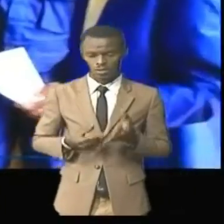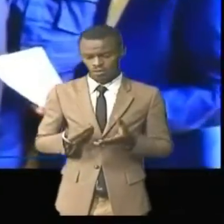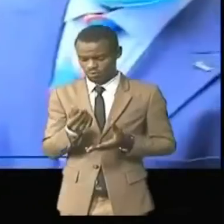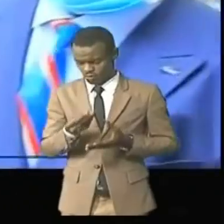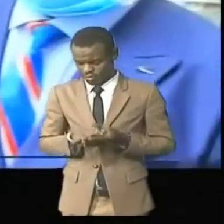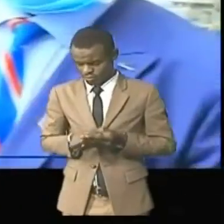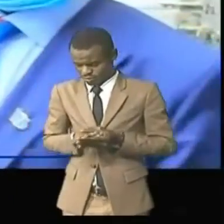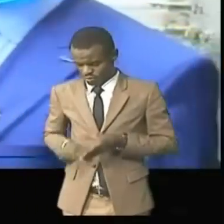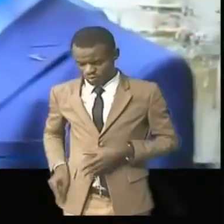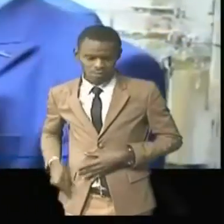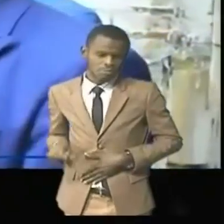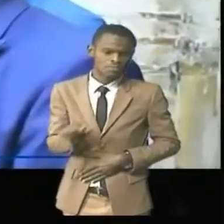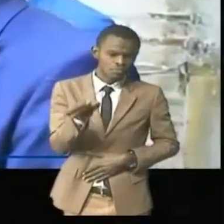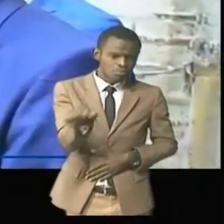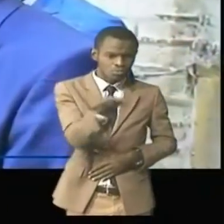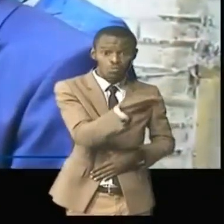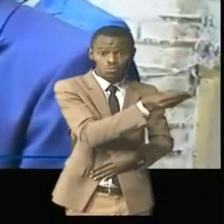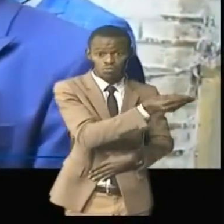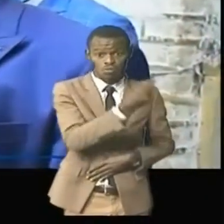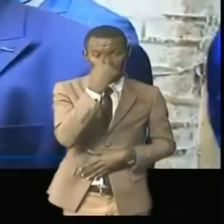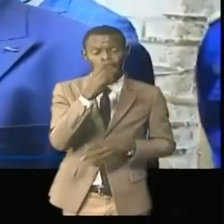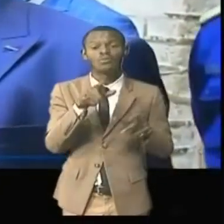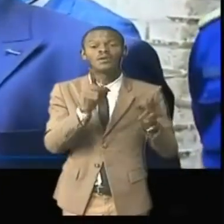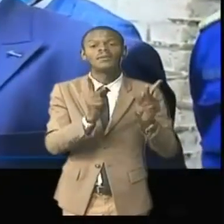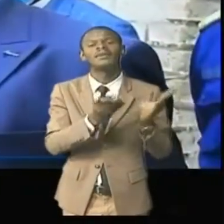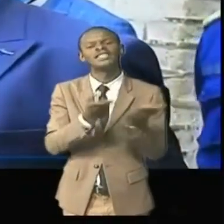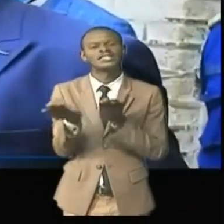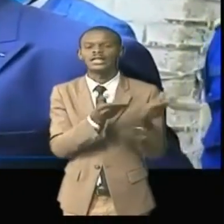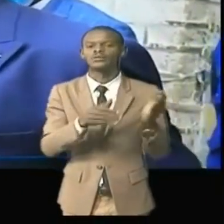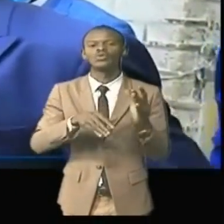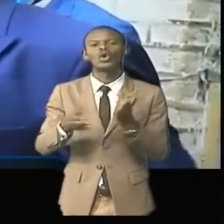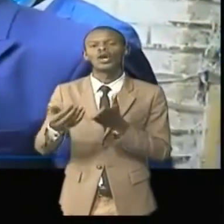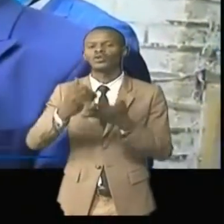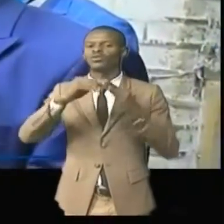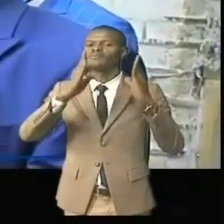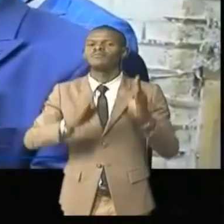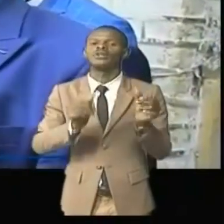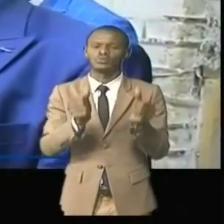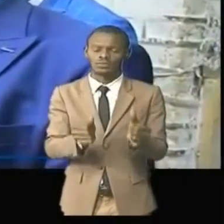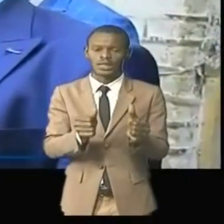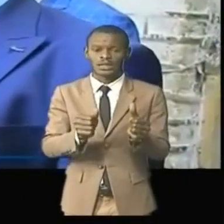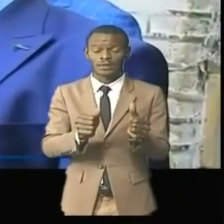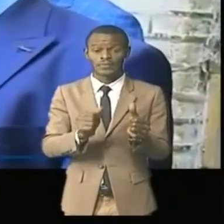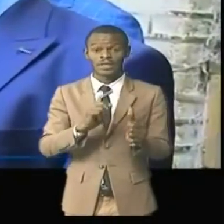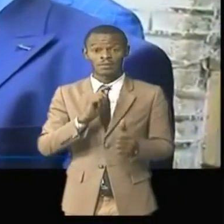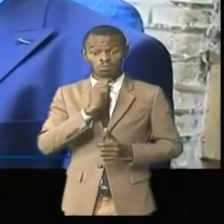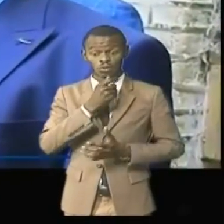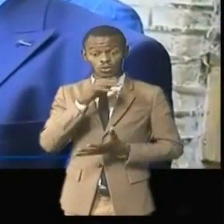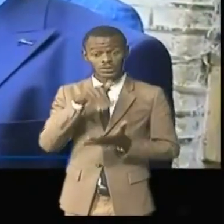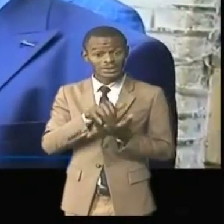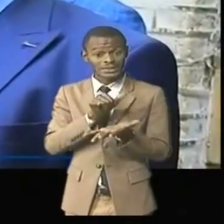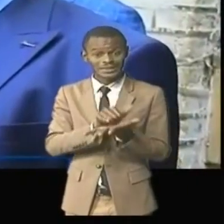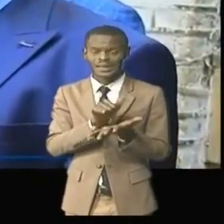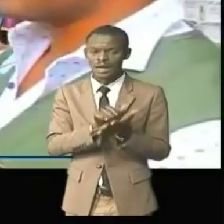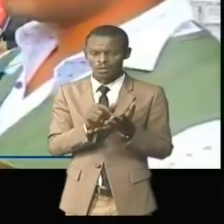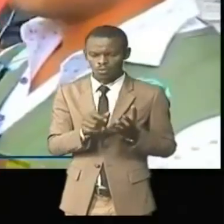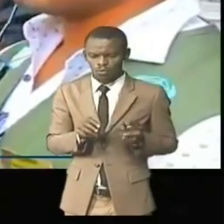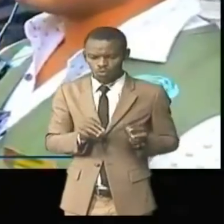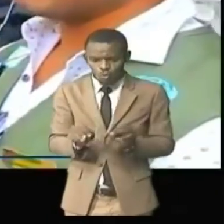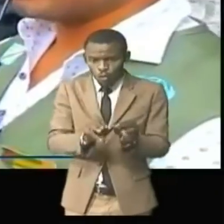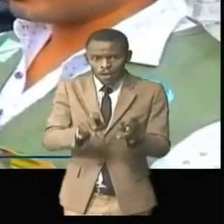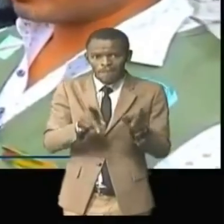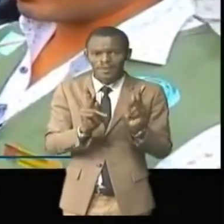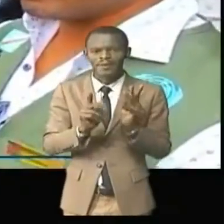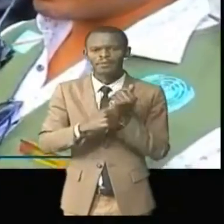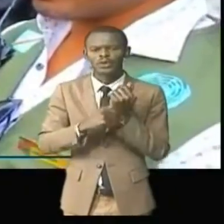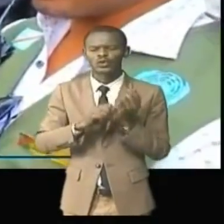leur transport afin qu'ils regagnent leur milieu respectif. La prison centrale étant un centre de rééducation et de formation, le directeur